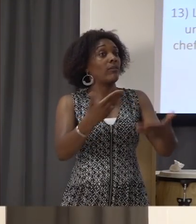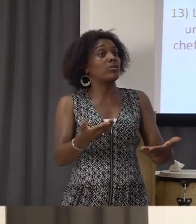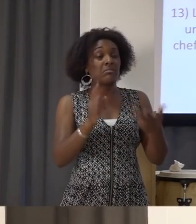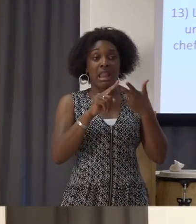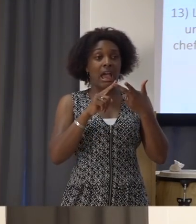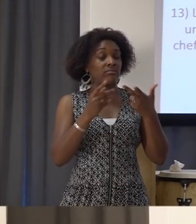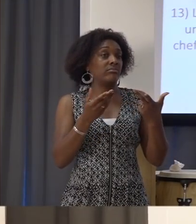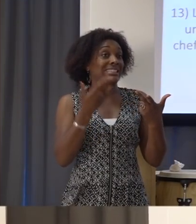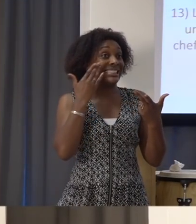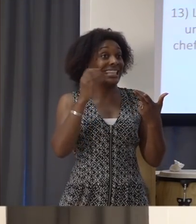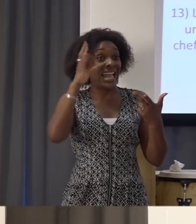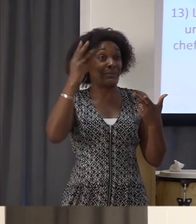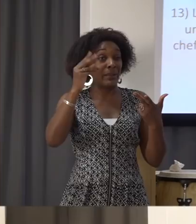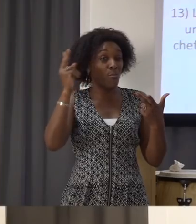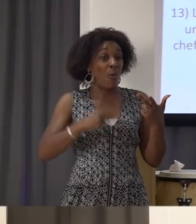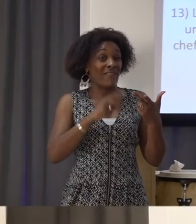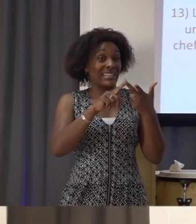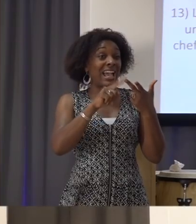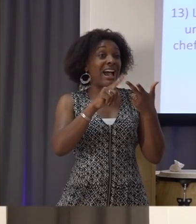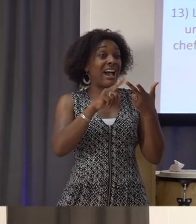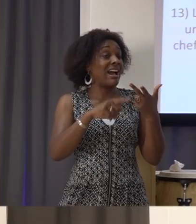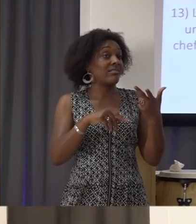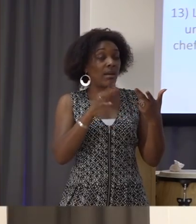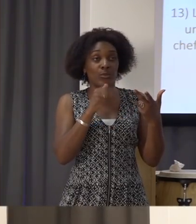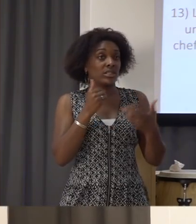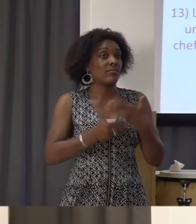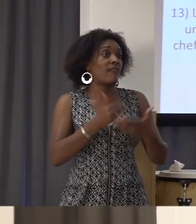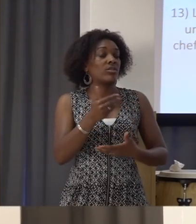Afin de vivre la vie du Saint-Esprit.